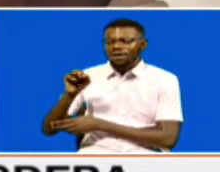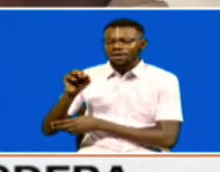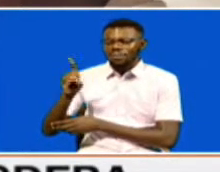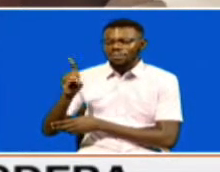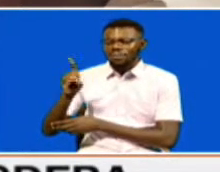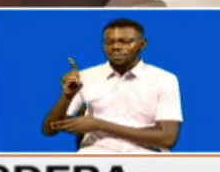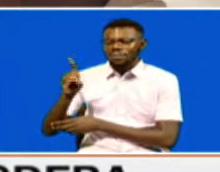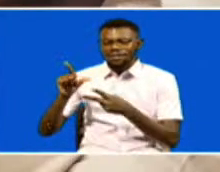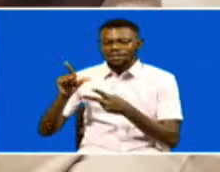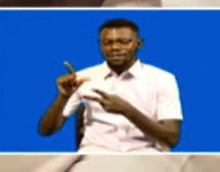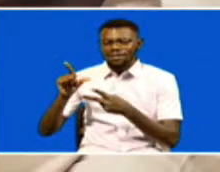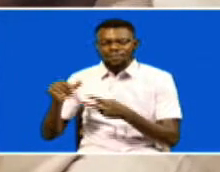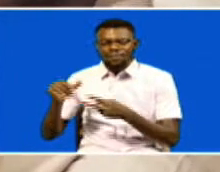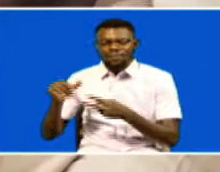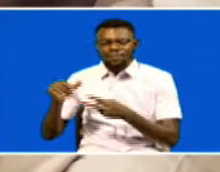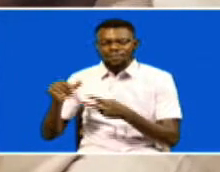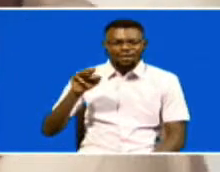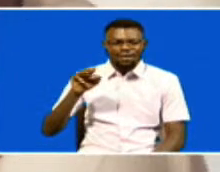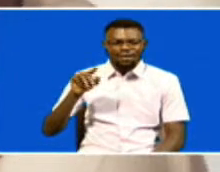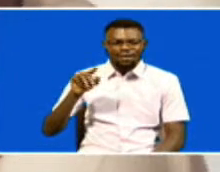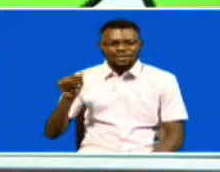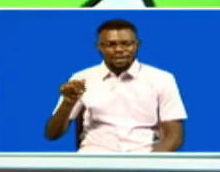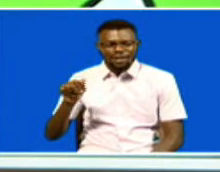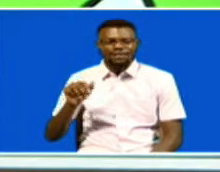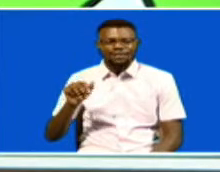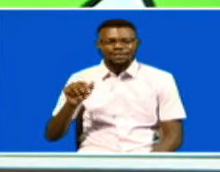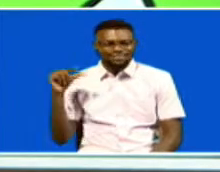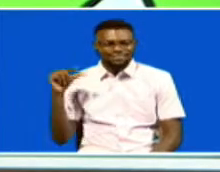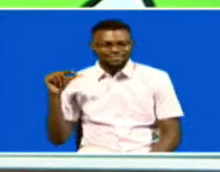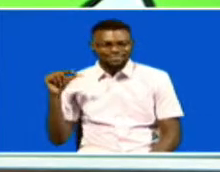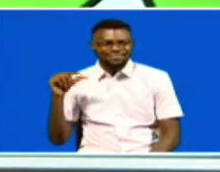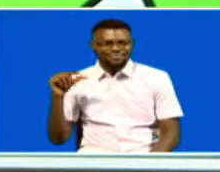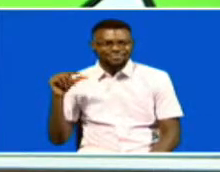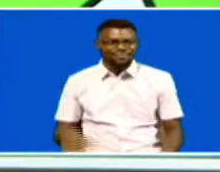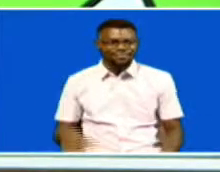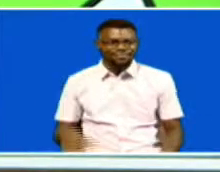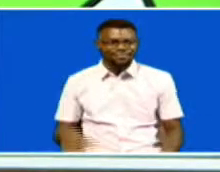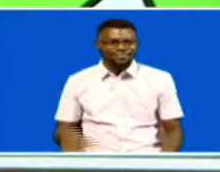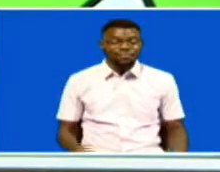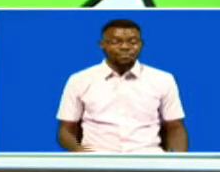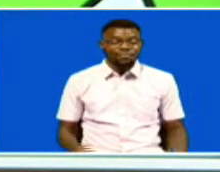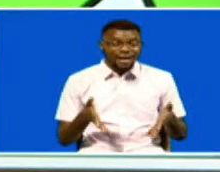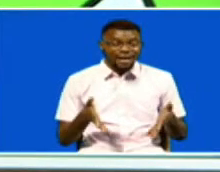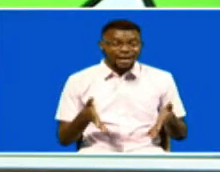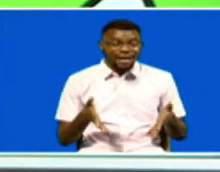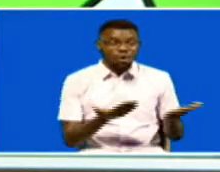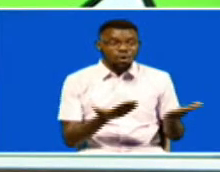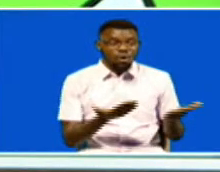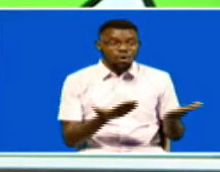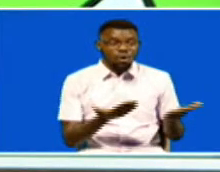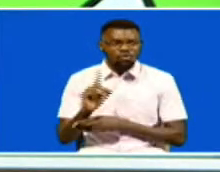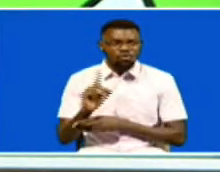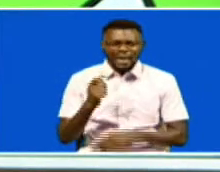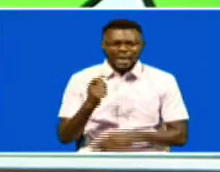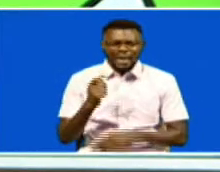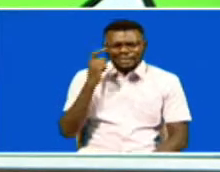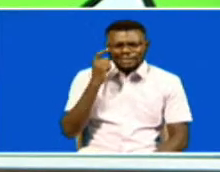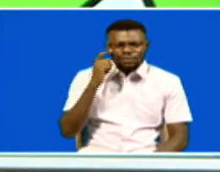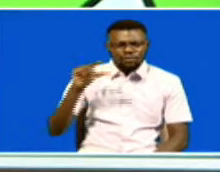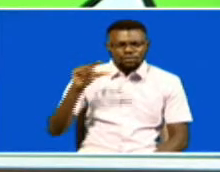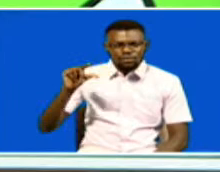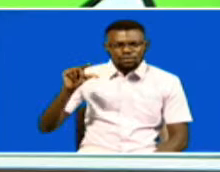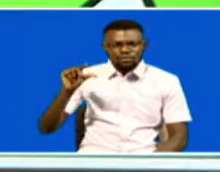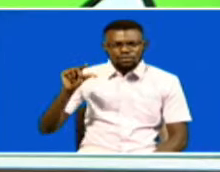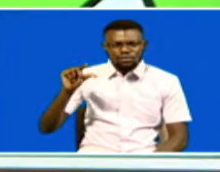Hamza Yusuf, KTN News, Garissa. Tukitoka Garissa turudi hapa jijini Nairobi, ambapo ugonjwa wa glaucoma unashikilia nafasi ya